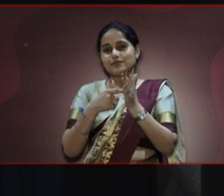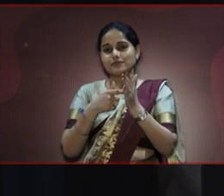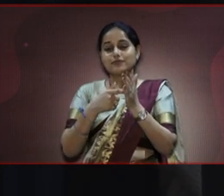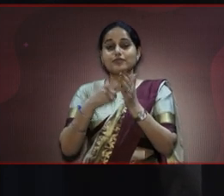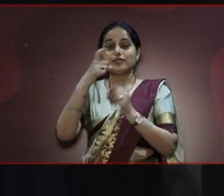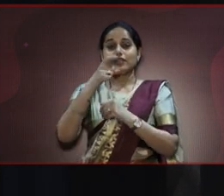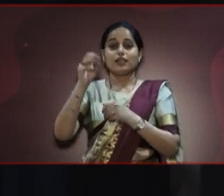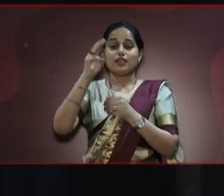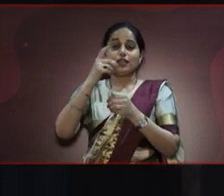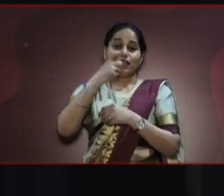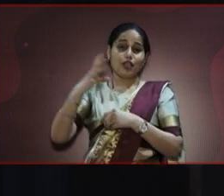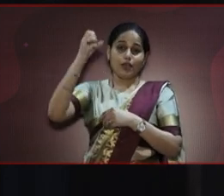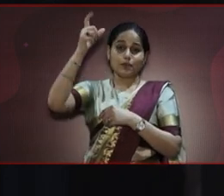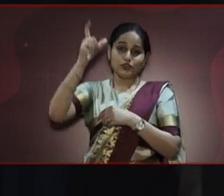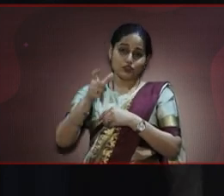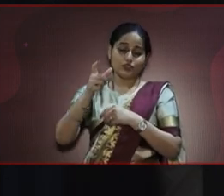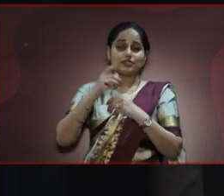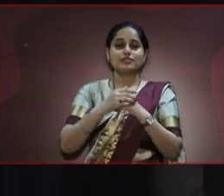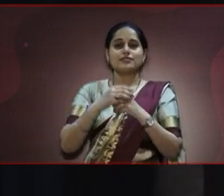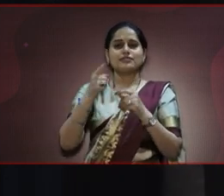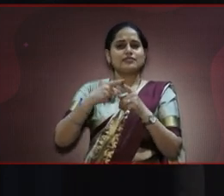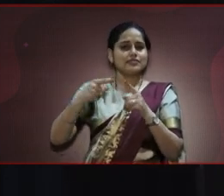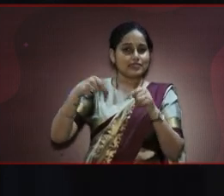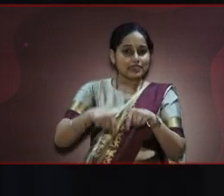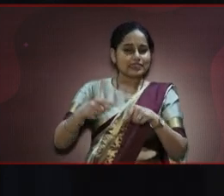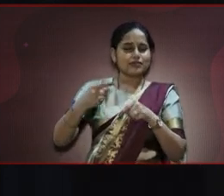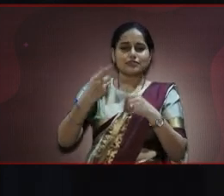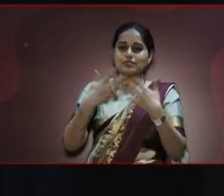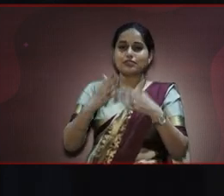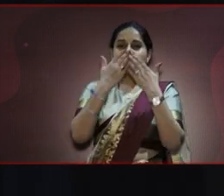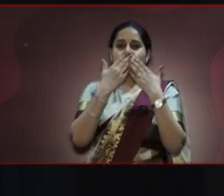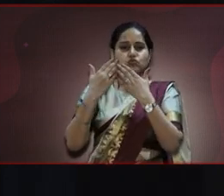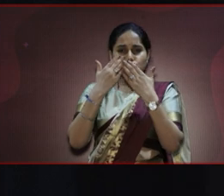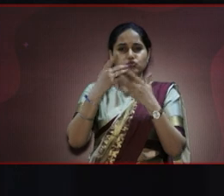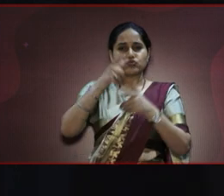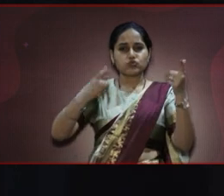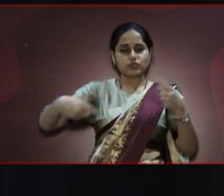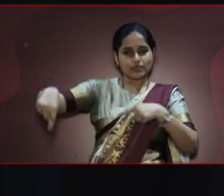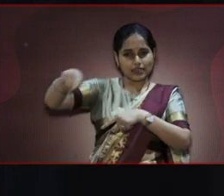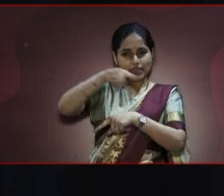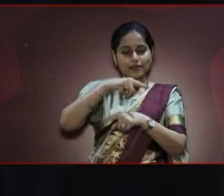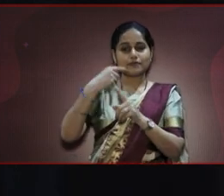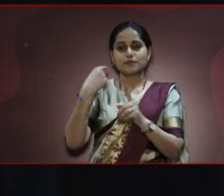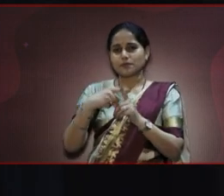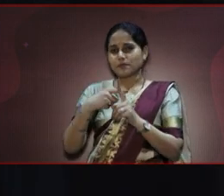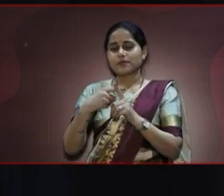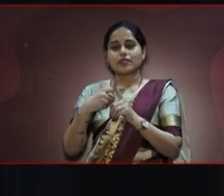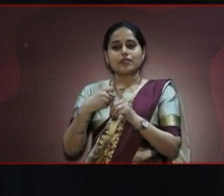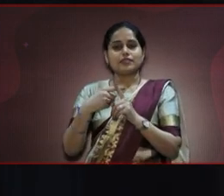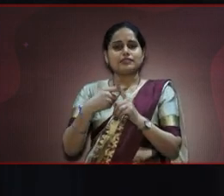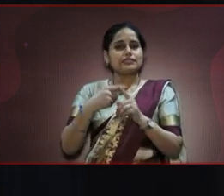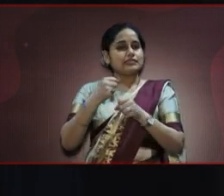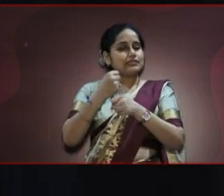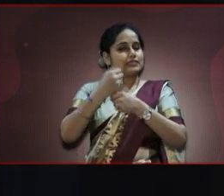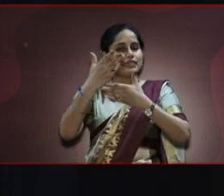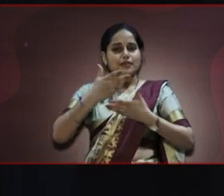कमिश्नर श्रीमती निधि पांडे जी, यहाँ पर विद्यमान सभी स्कूलों से शिक्षा जगत से सभी गणमान्य व्यक्ति हमारे